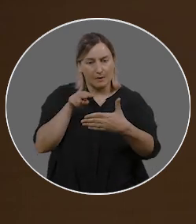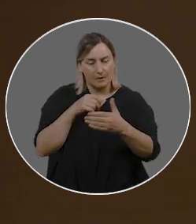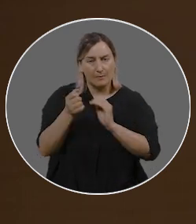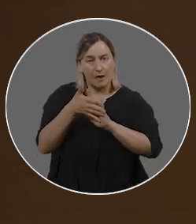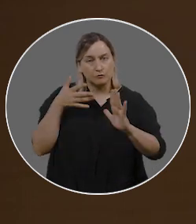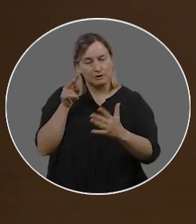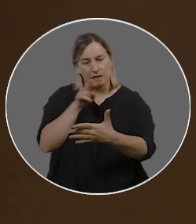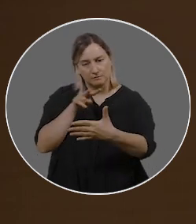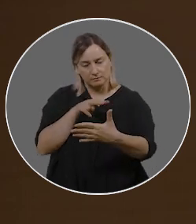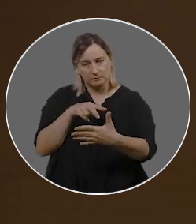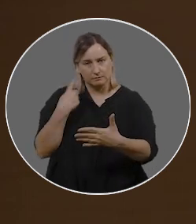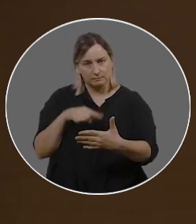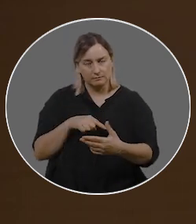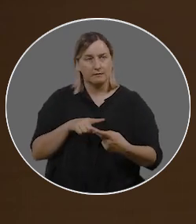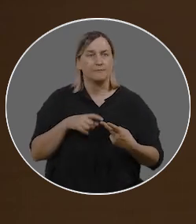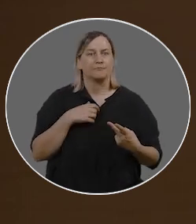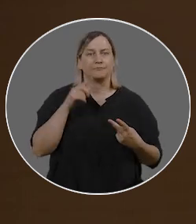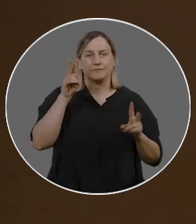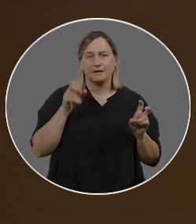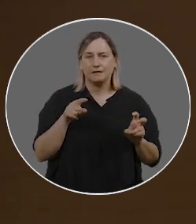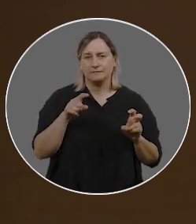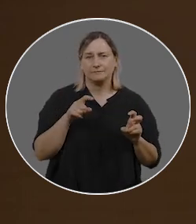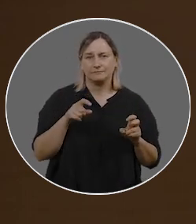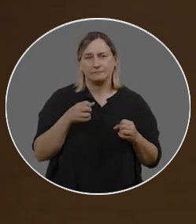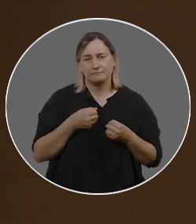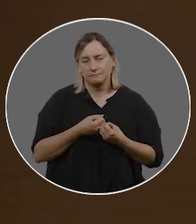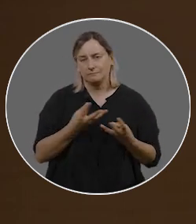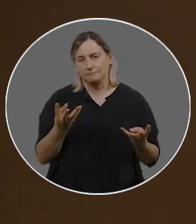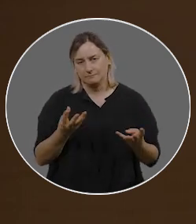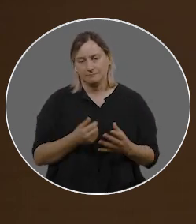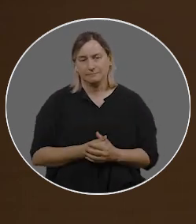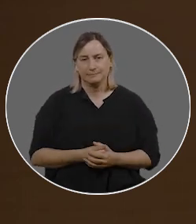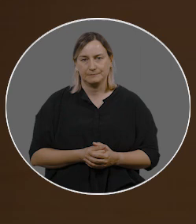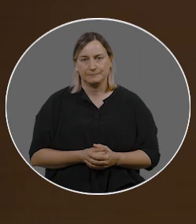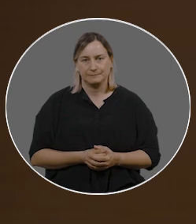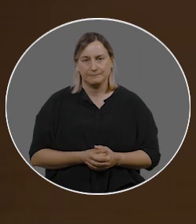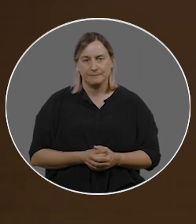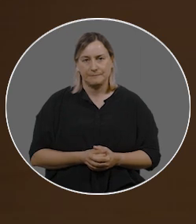té, m'enteneu? Vull dir que aquí hi ha altres factors.